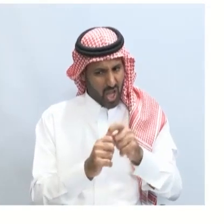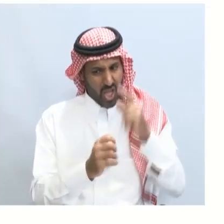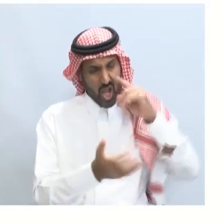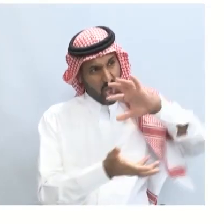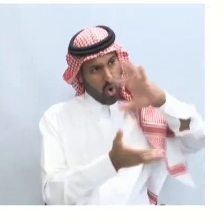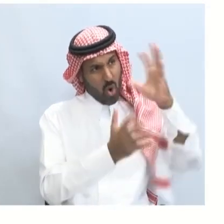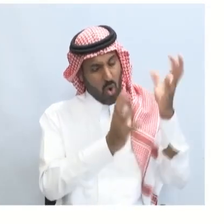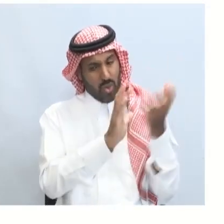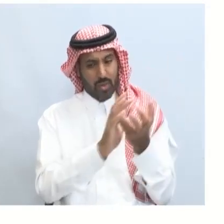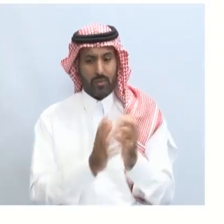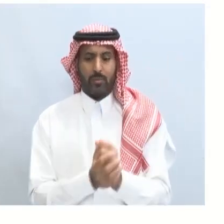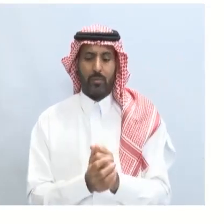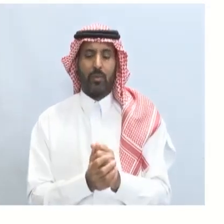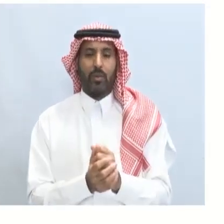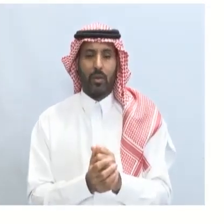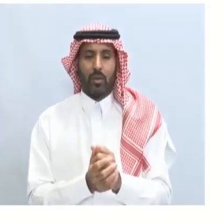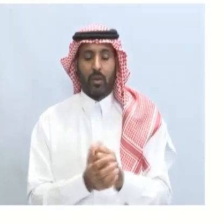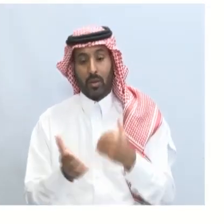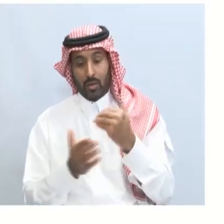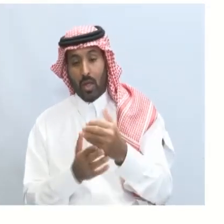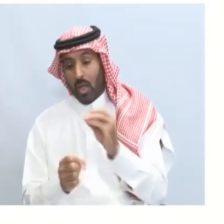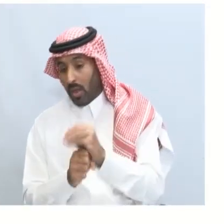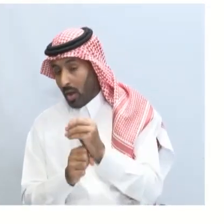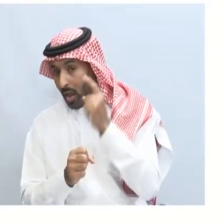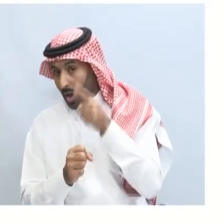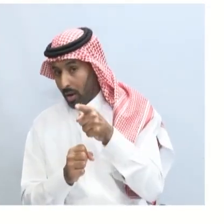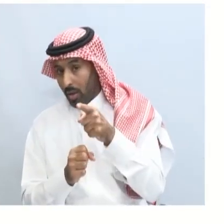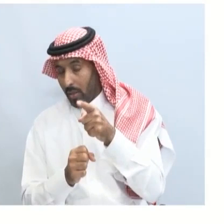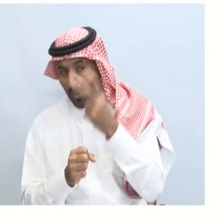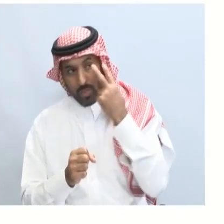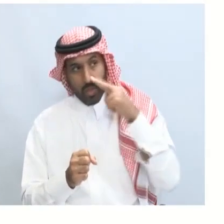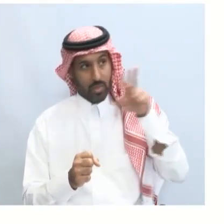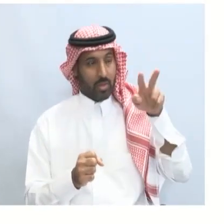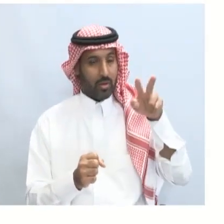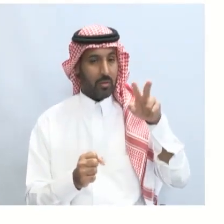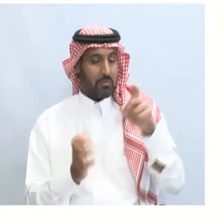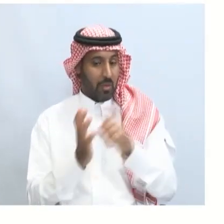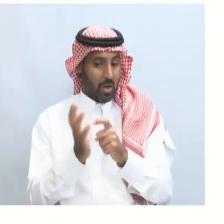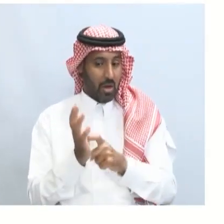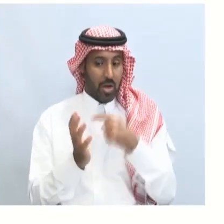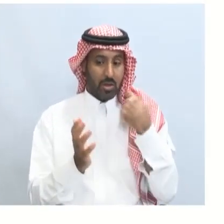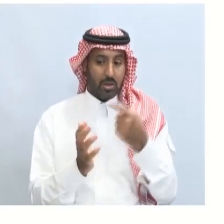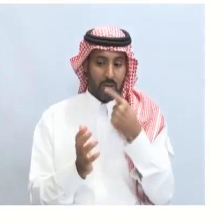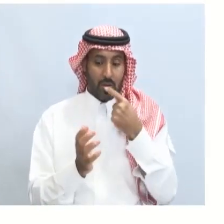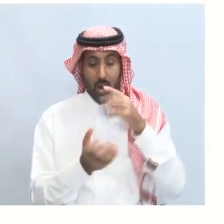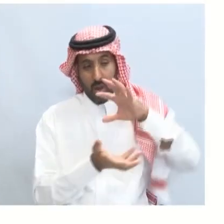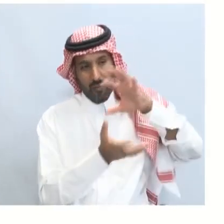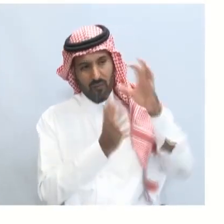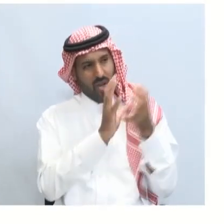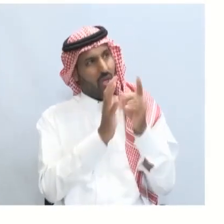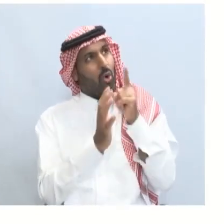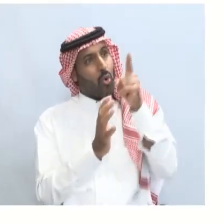الكون كذلك تطرقنا بان هذه النظريه تقول ان الفضاء